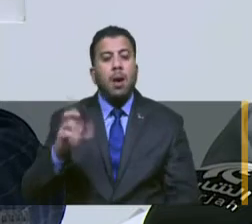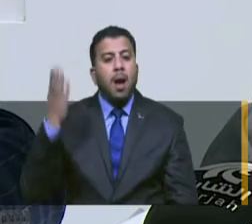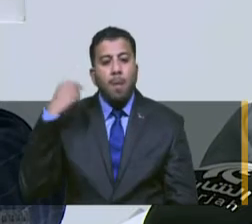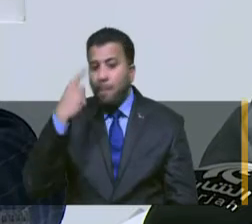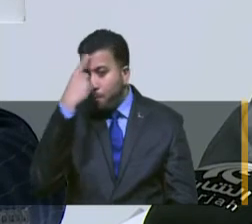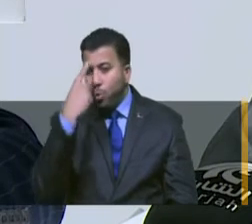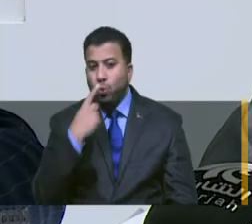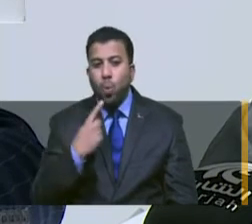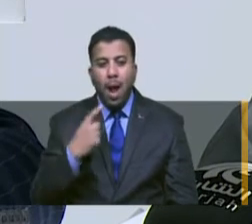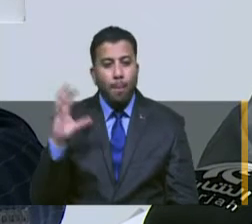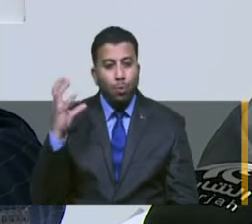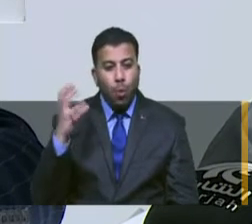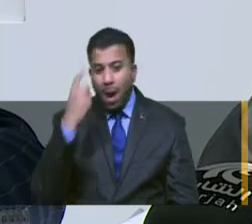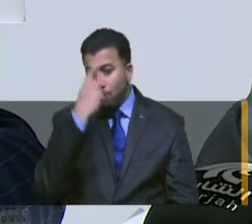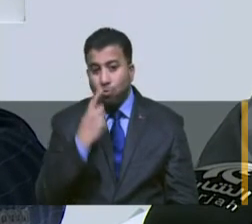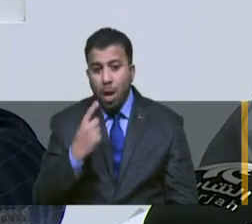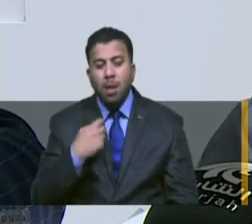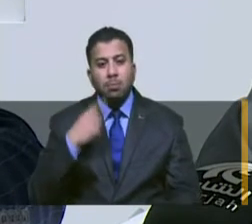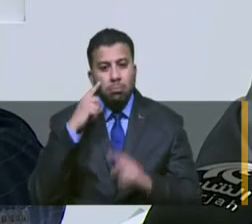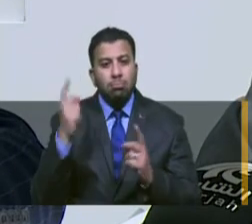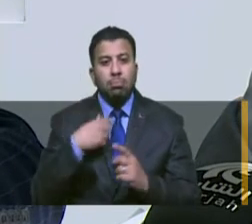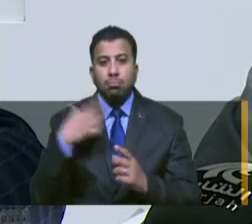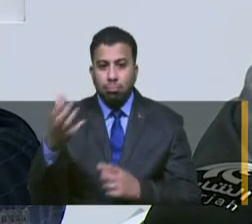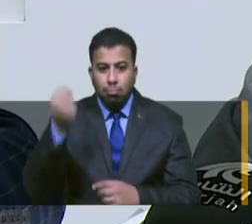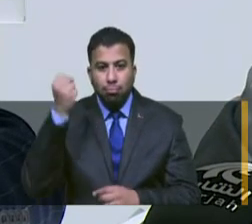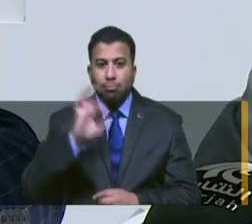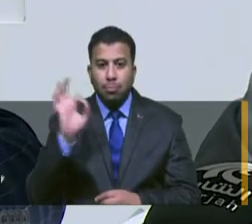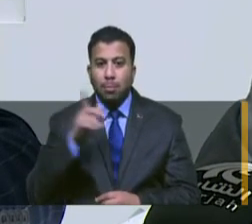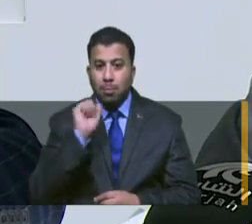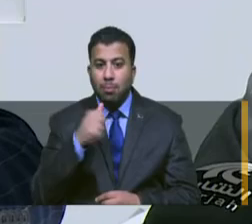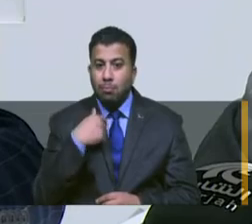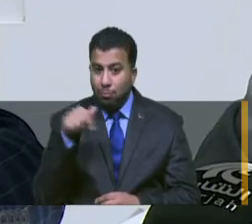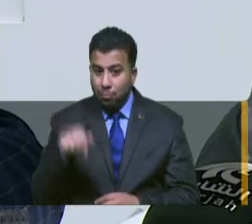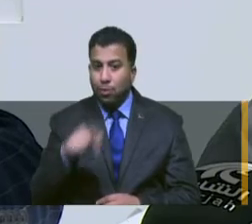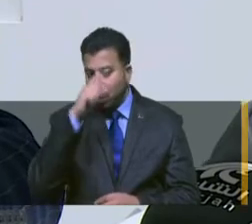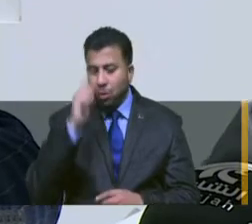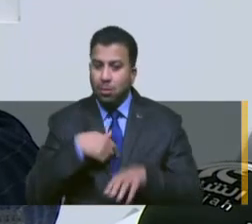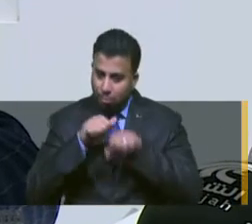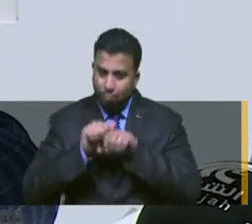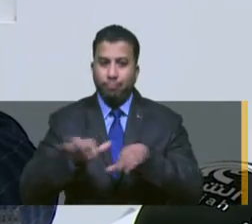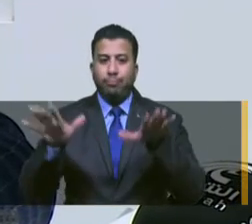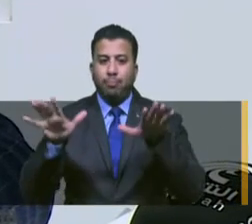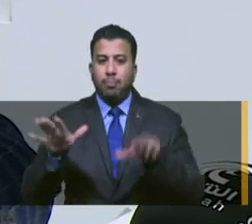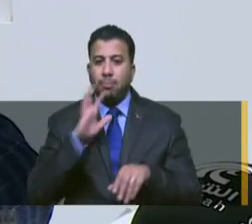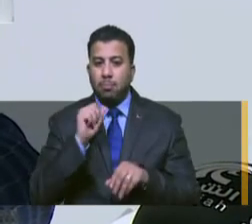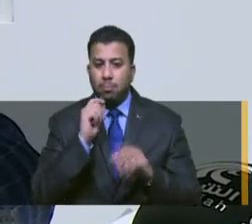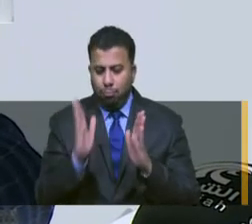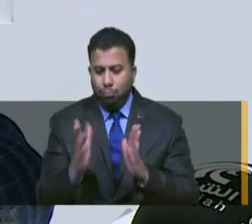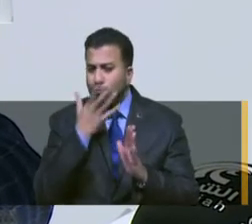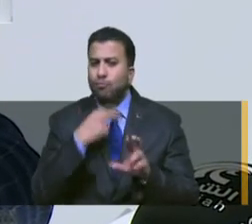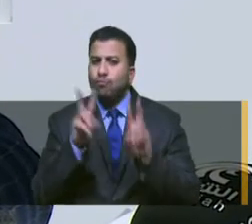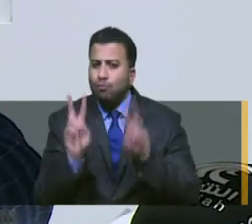كذلك يعني، وهي وقعت في يدي أنا، وأنا أصدرها إن شاء الله بحجمها